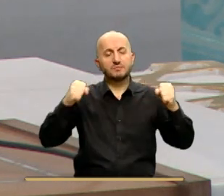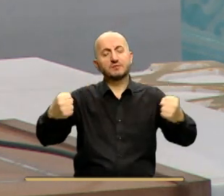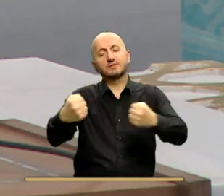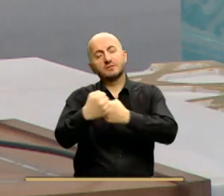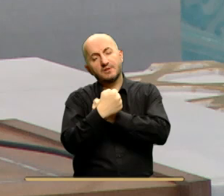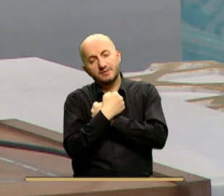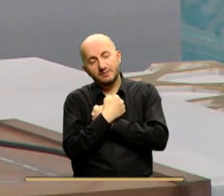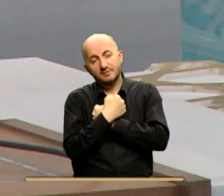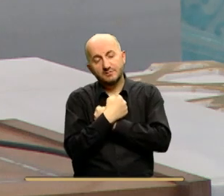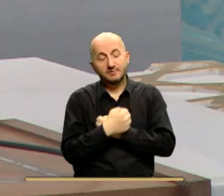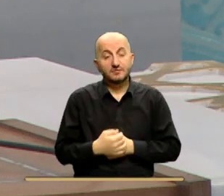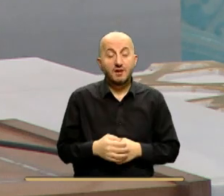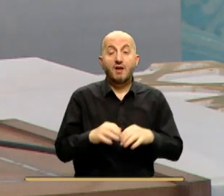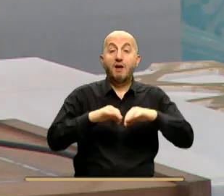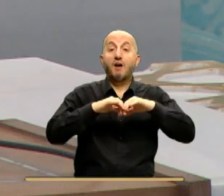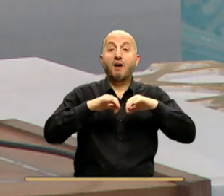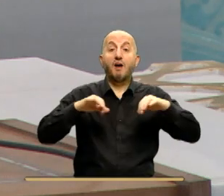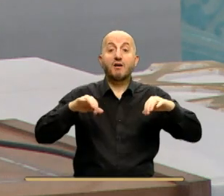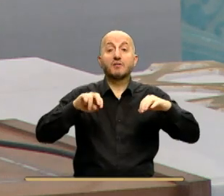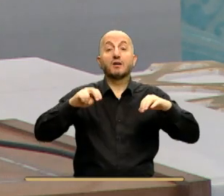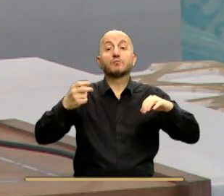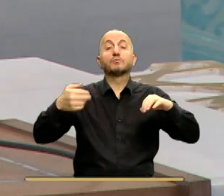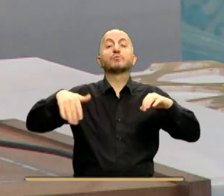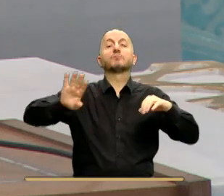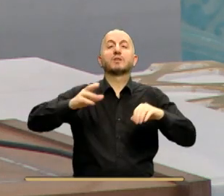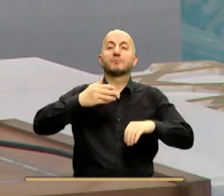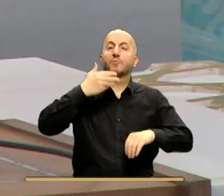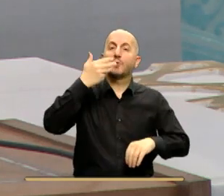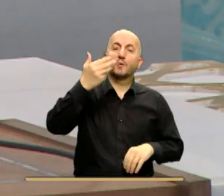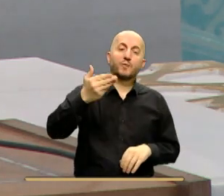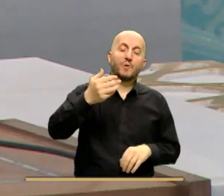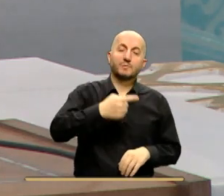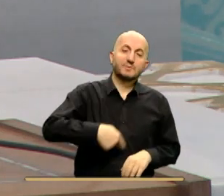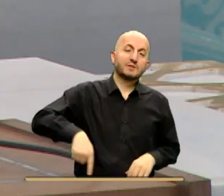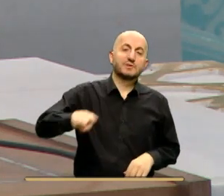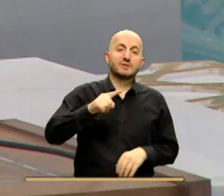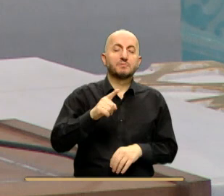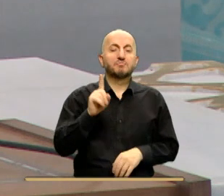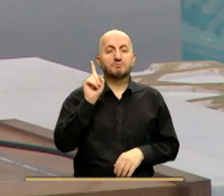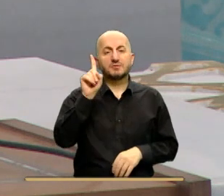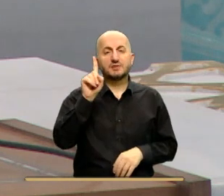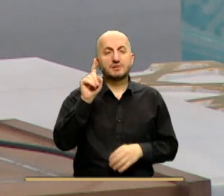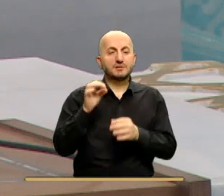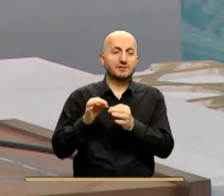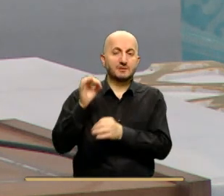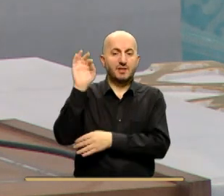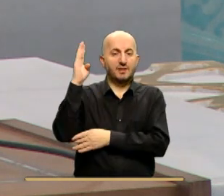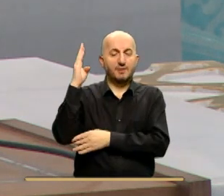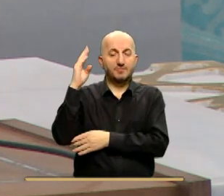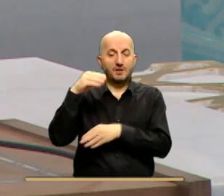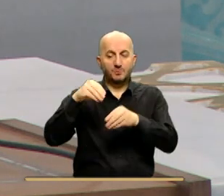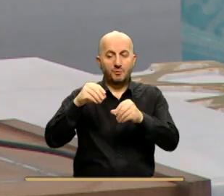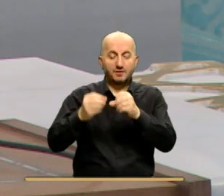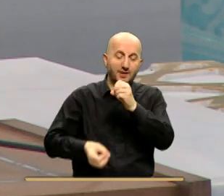sarılın, ayrılığa düşmeyin buyuruyor. Bizi bir atadan, onu da topraktan yaratan